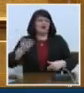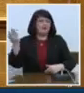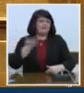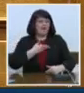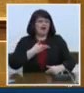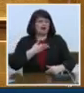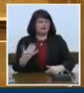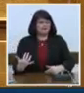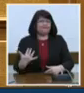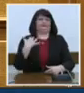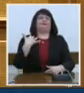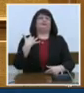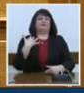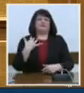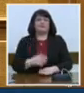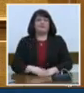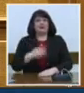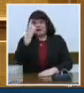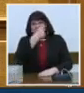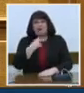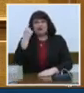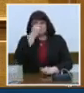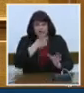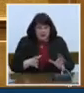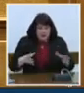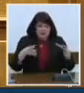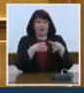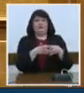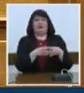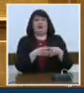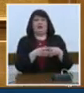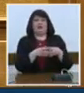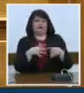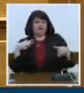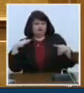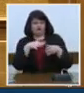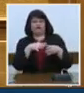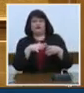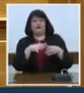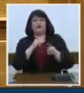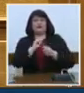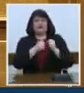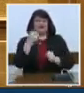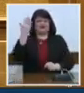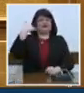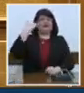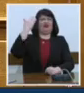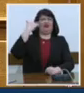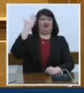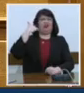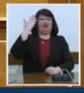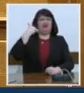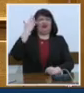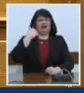υποτίθεται, στο προσωπικό μου κύρος. Προσπαθήσατε να μας απαξιώσετε διαδοχικά στα μέτωπα του μεταναστευτικού, των